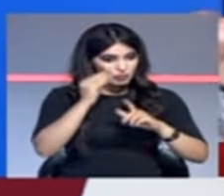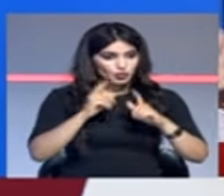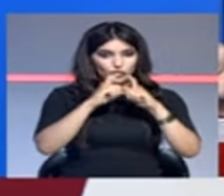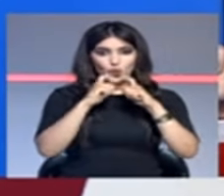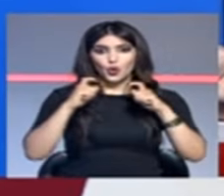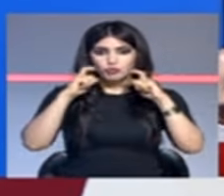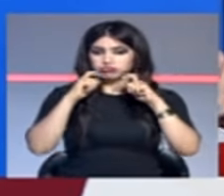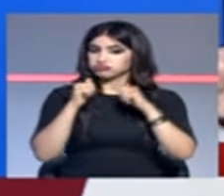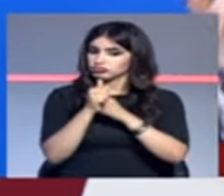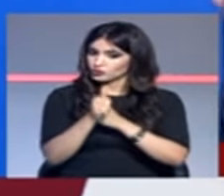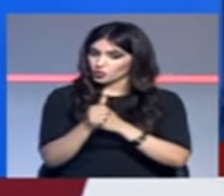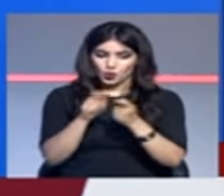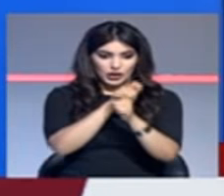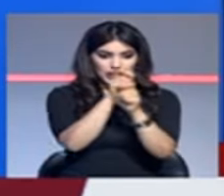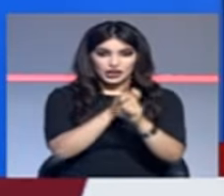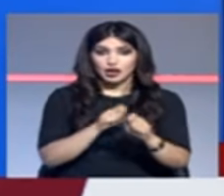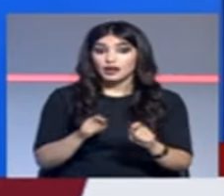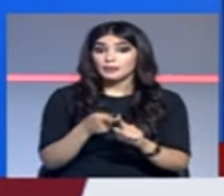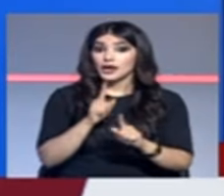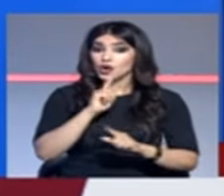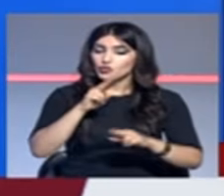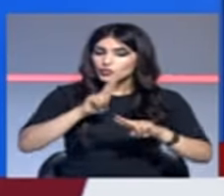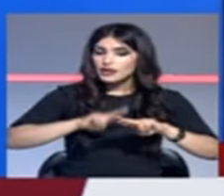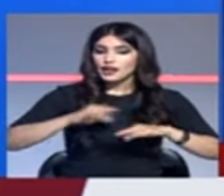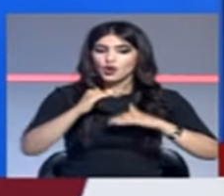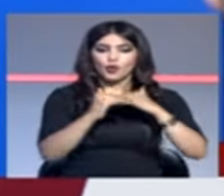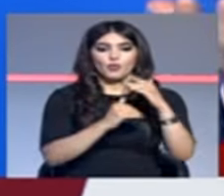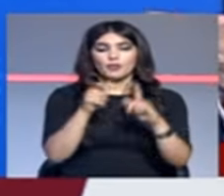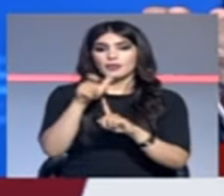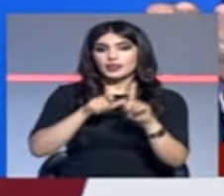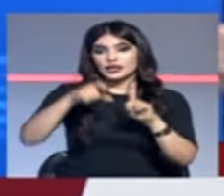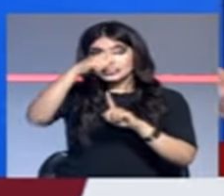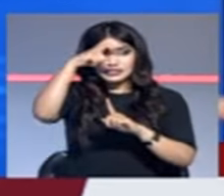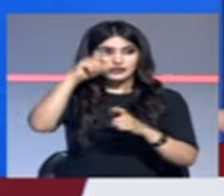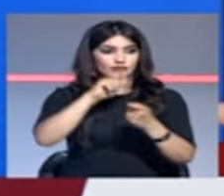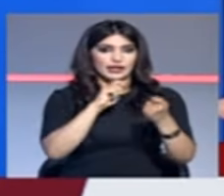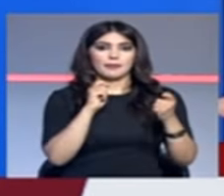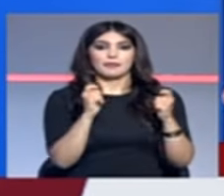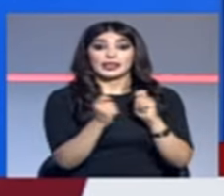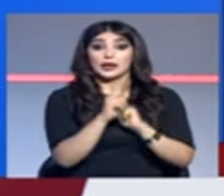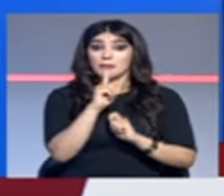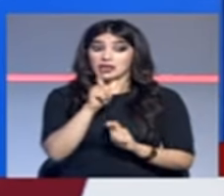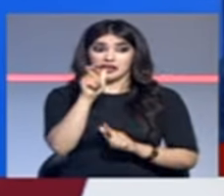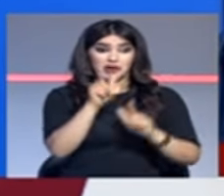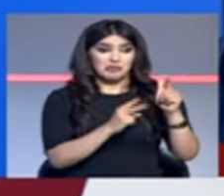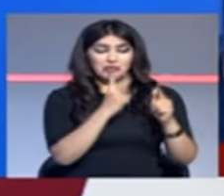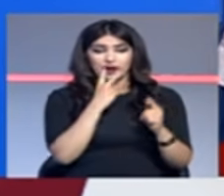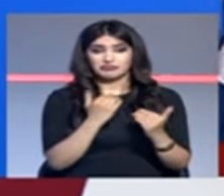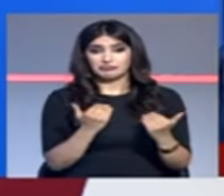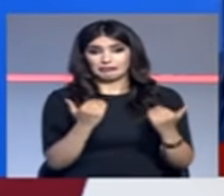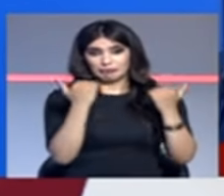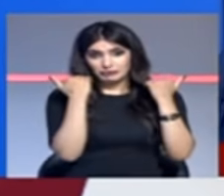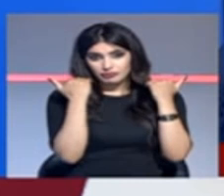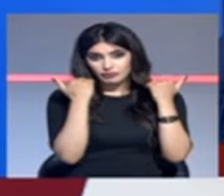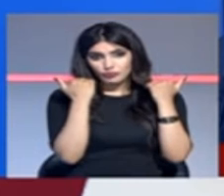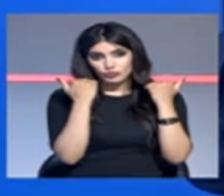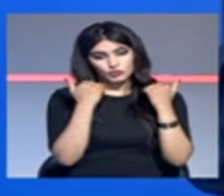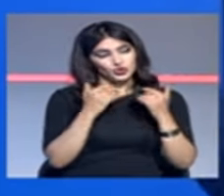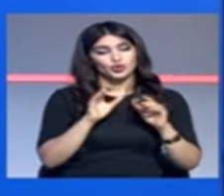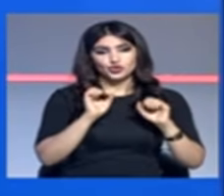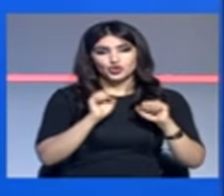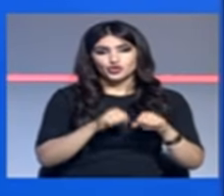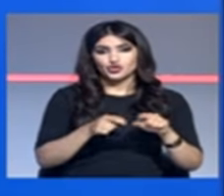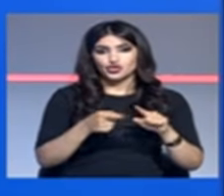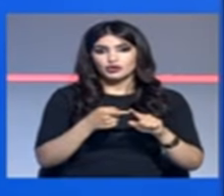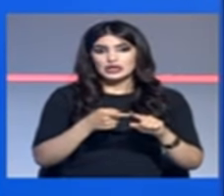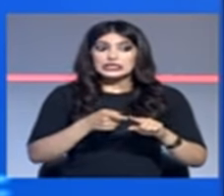ونبداو نحسنوا نوليو نراو السيف بصفه اخرى اما اذا باش نخليو نكونوا متهاونين